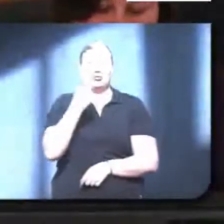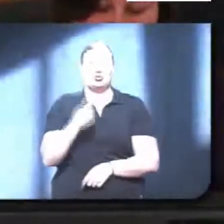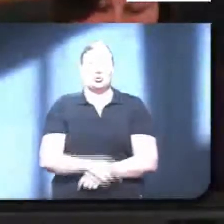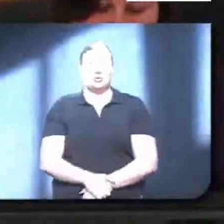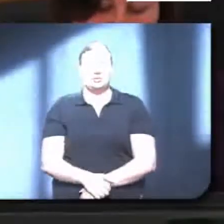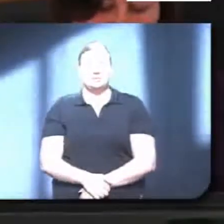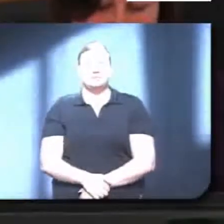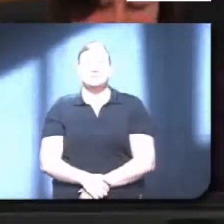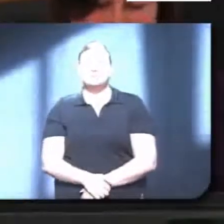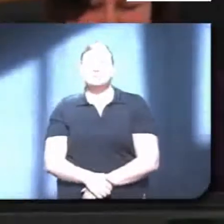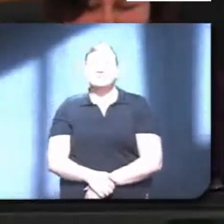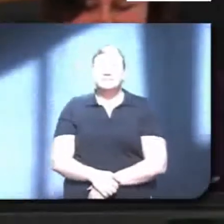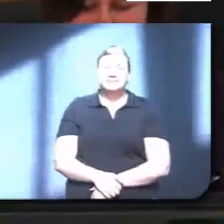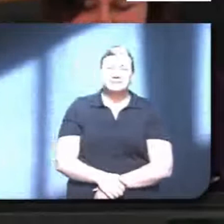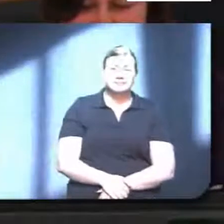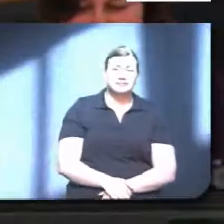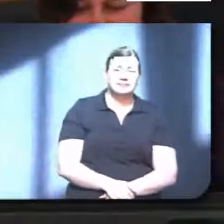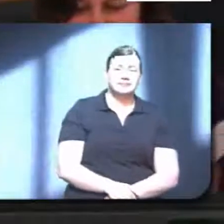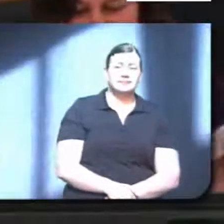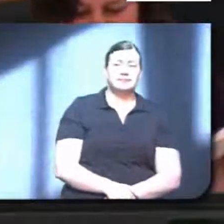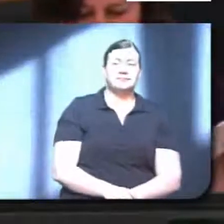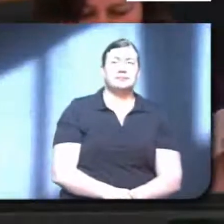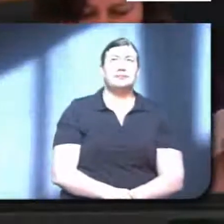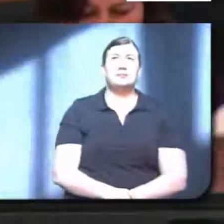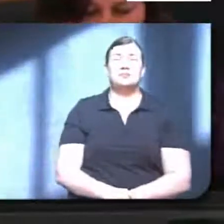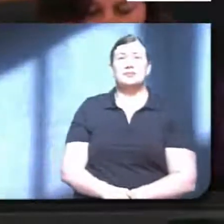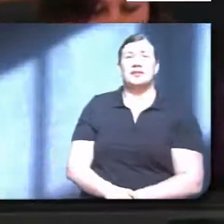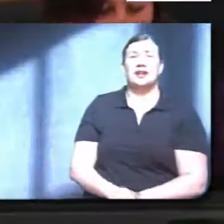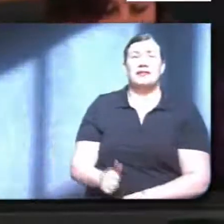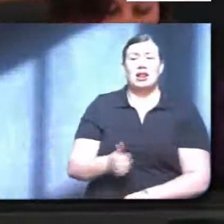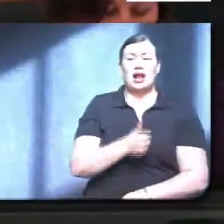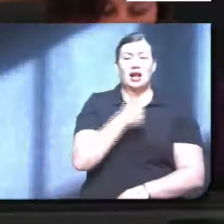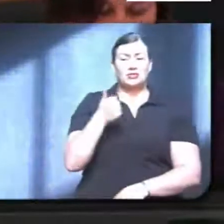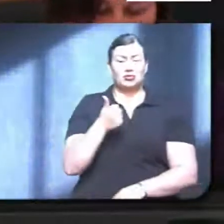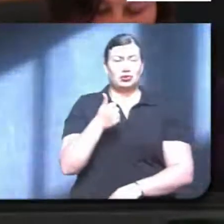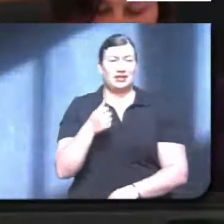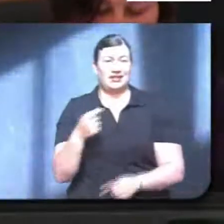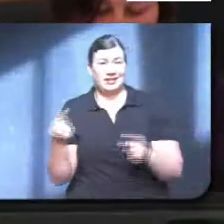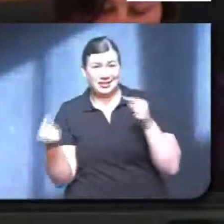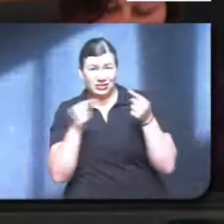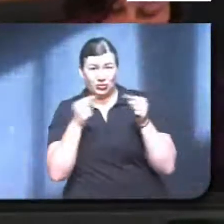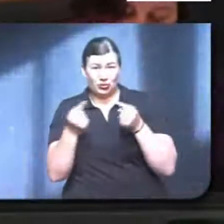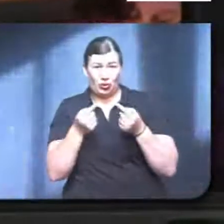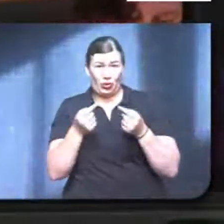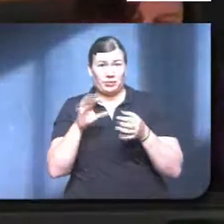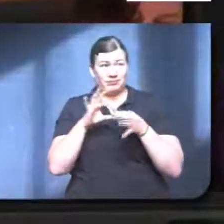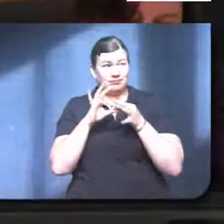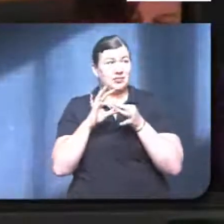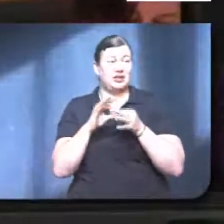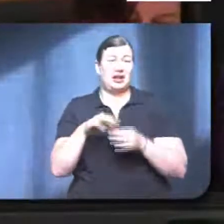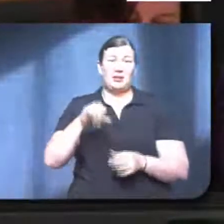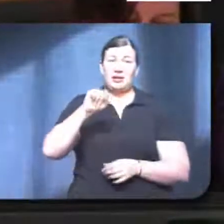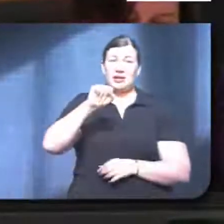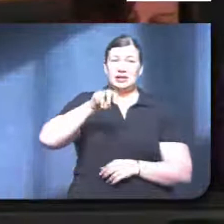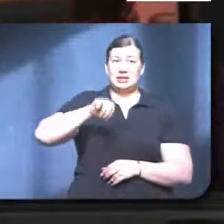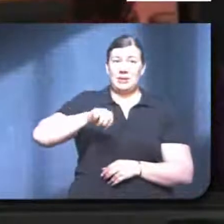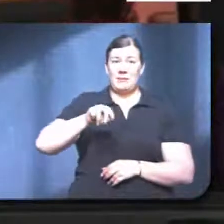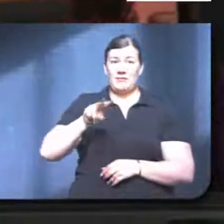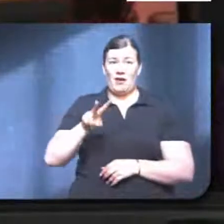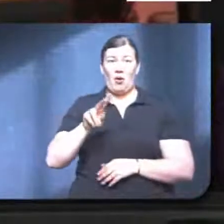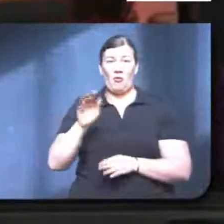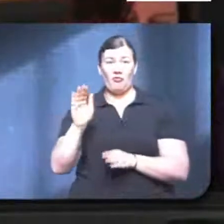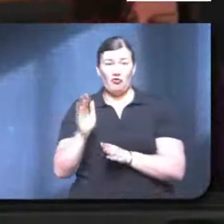wenn diese Stunde Diskussion über die SMV vorbei ist wird es die erste Abstimmung geben alle Abstimmungen zu